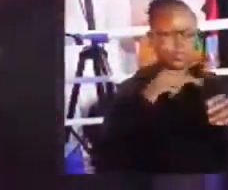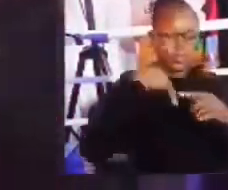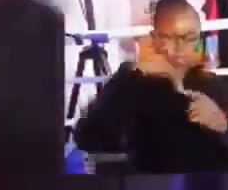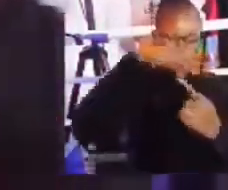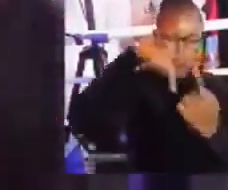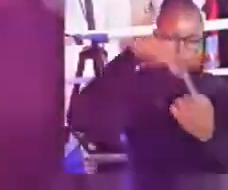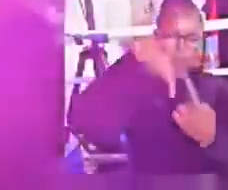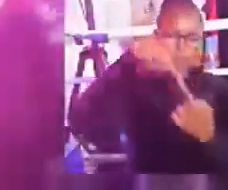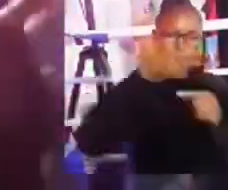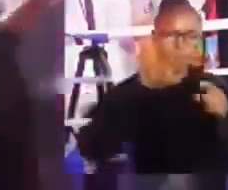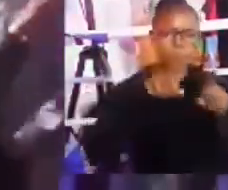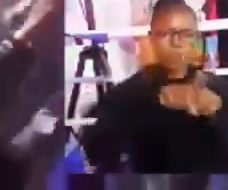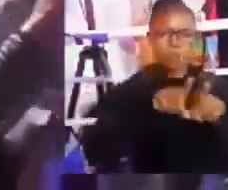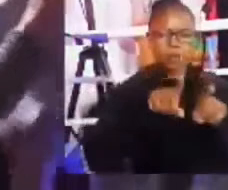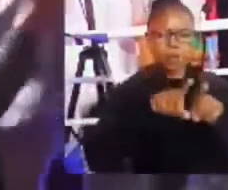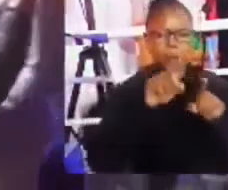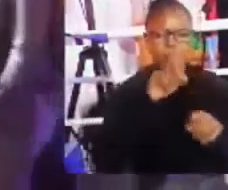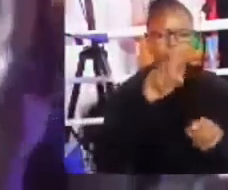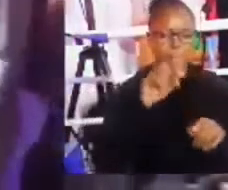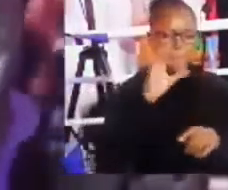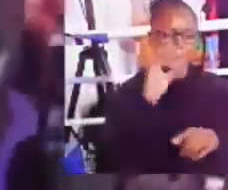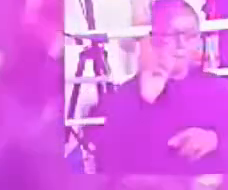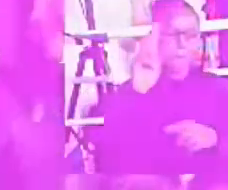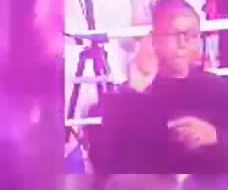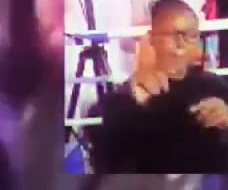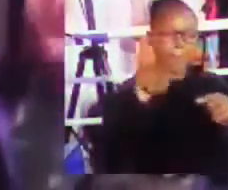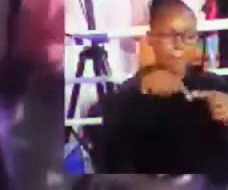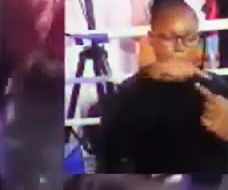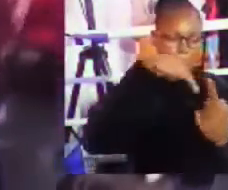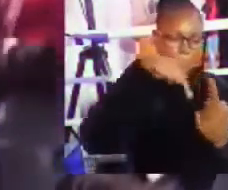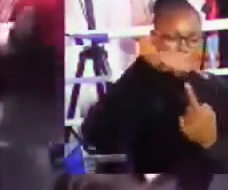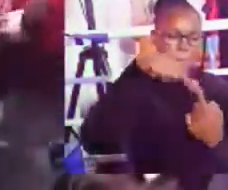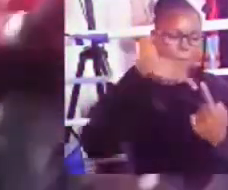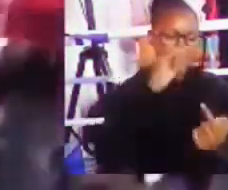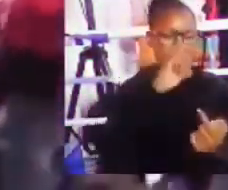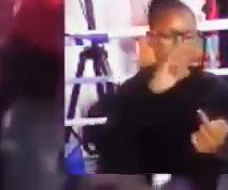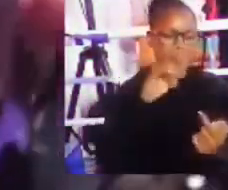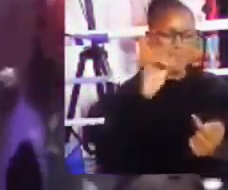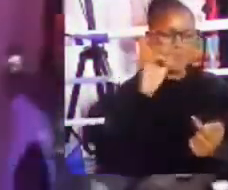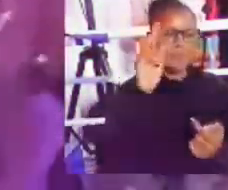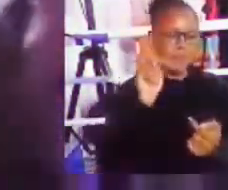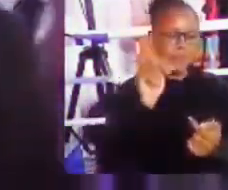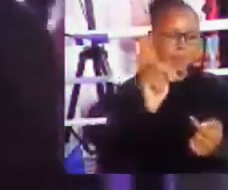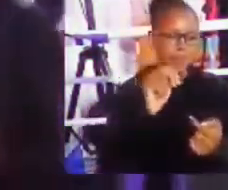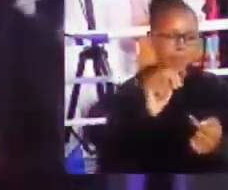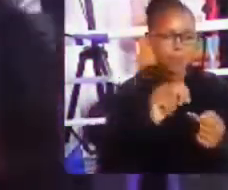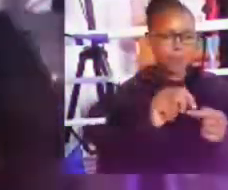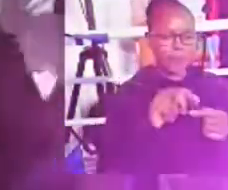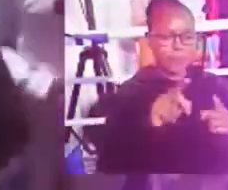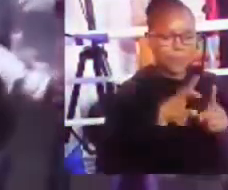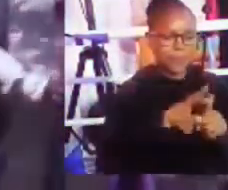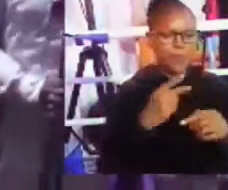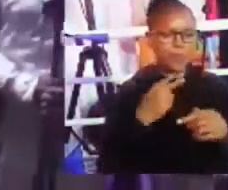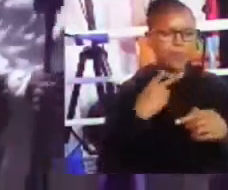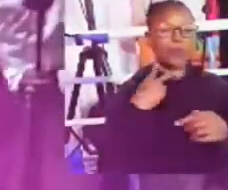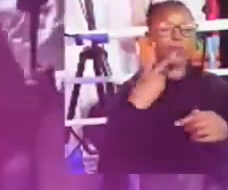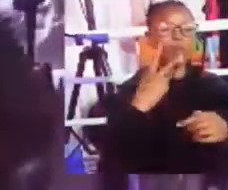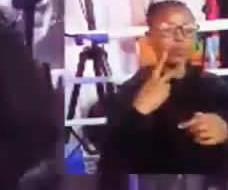Zunguka kisayuni, zunguka kisayuni, zunguka kisayuni. Wow, wapi nuru ya